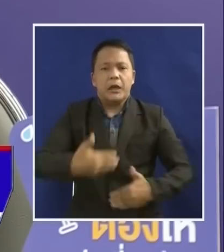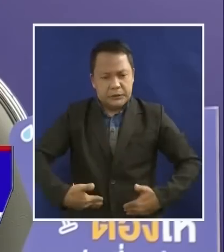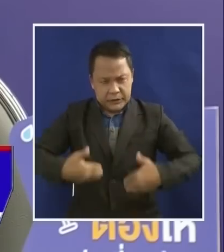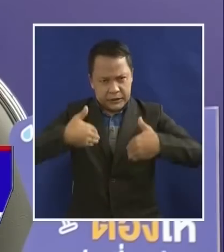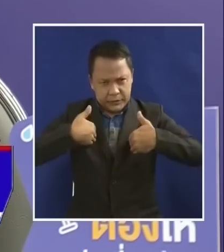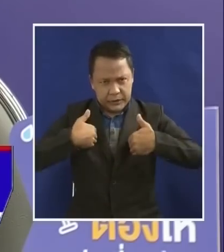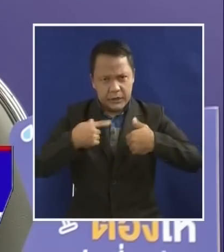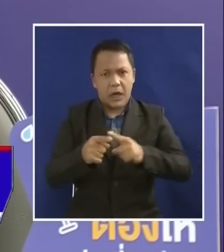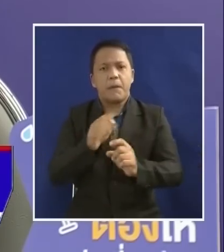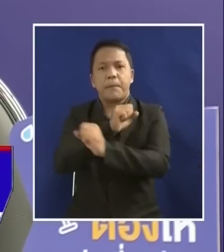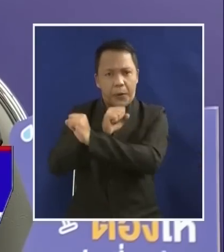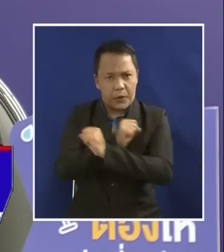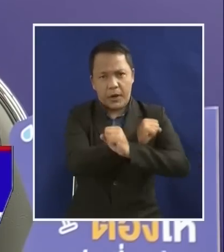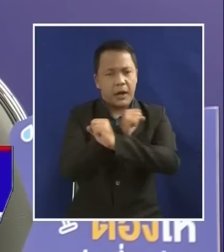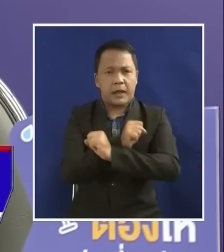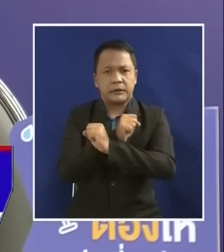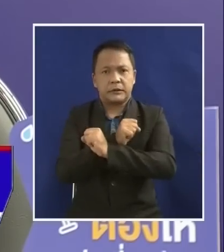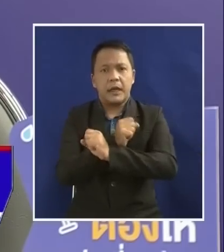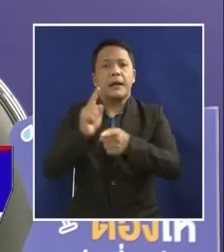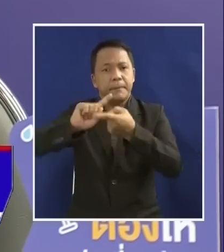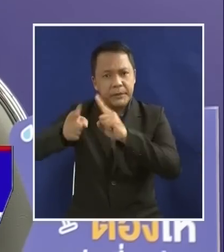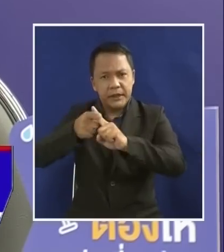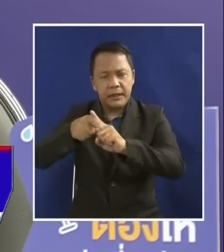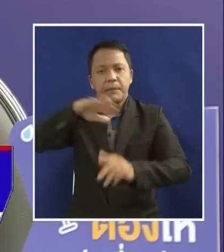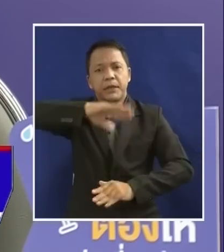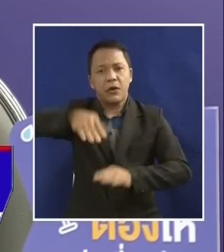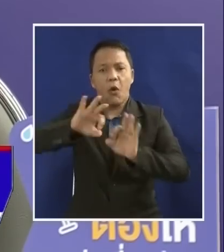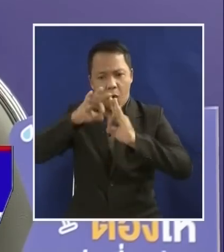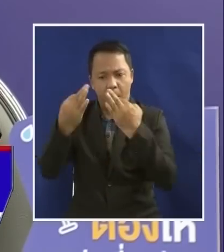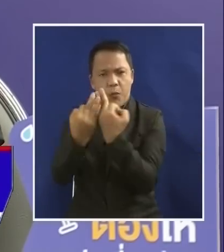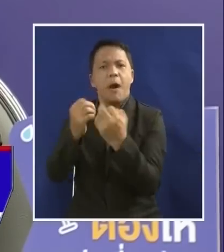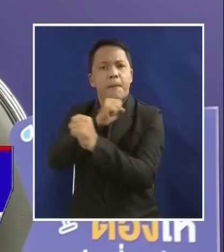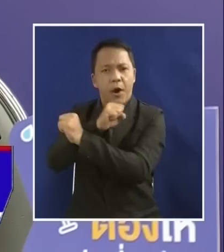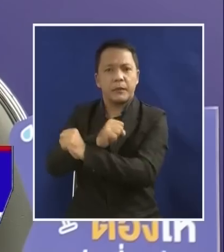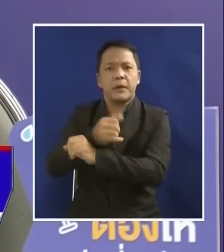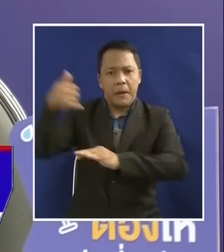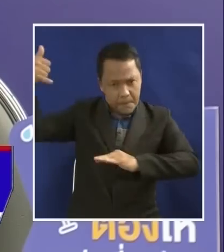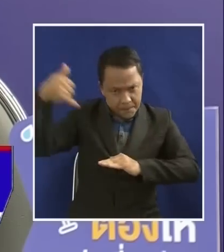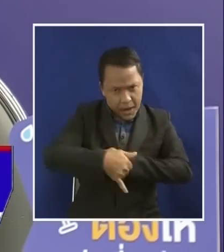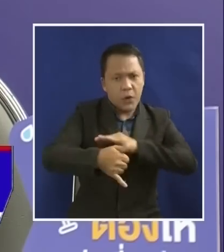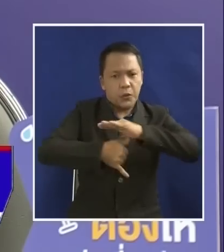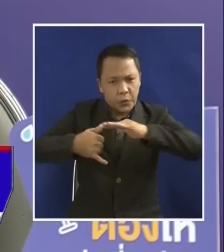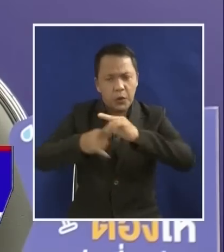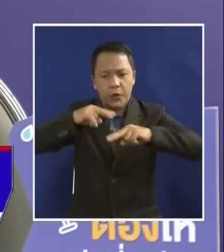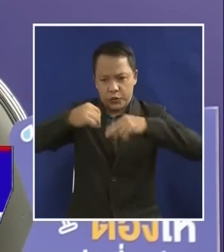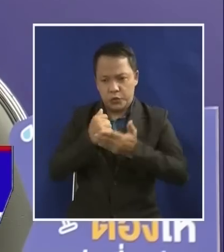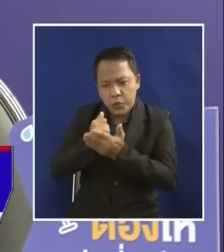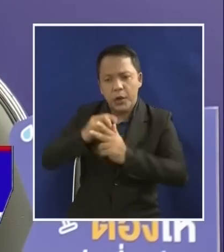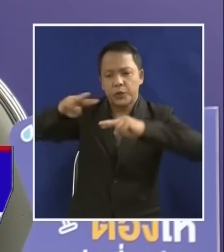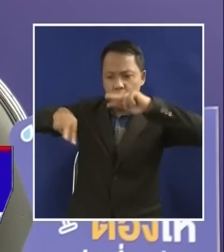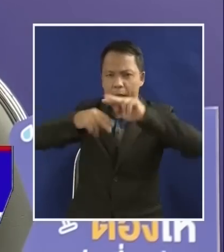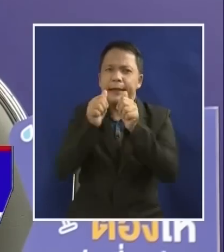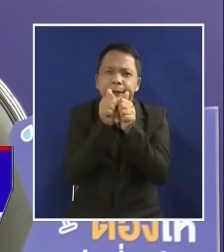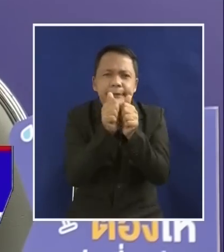นะครับแล้วก็ความปลอดภัยของเพื่อนๆพี่น้องครอบครัวไว้ก่อนมาอยู่กับเราครับเราจะดูแลกับท่านให้ท่านนั้นดี